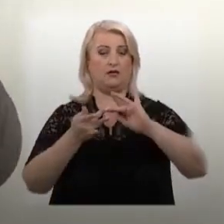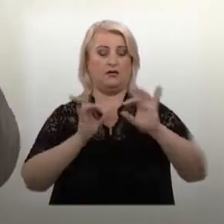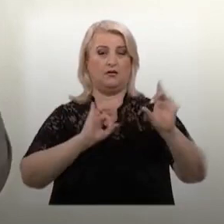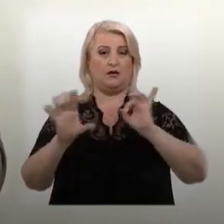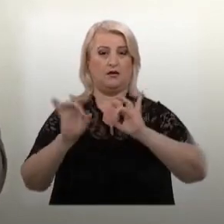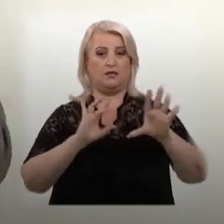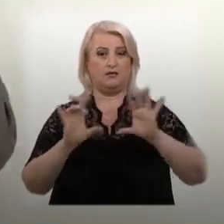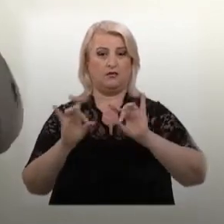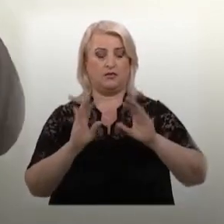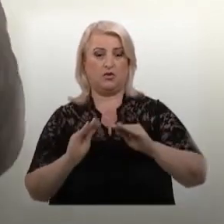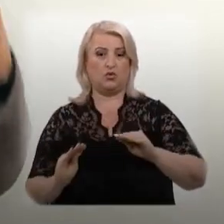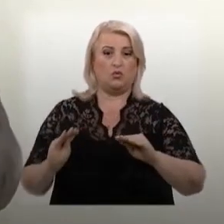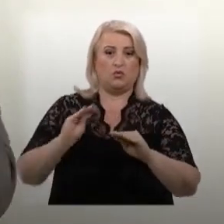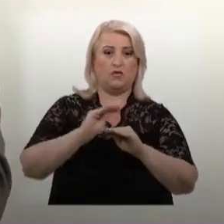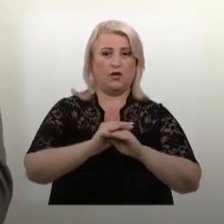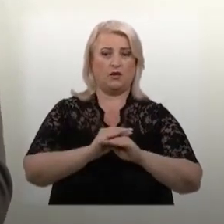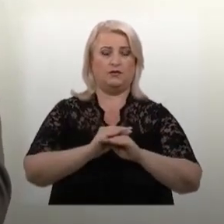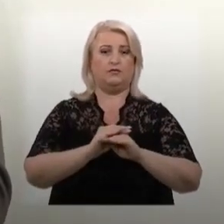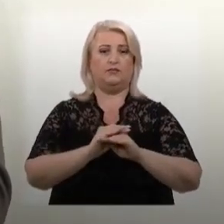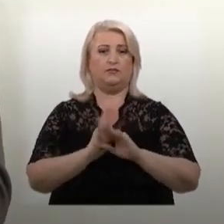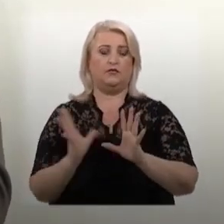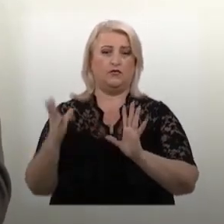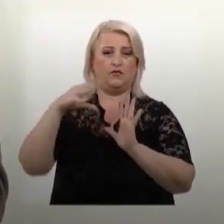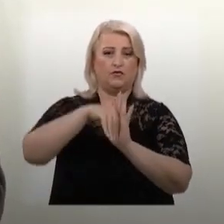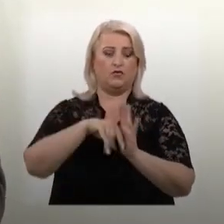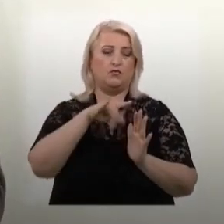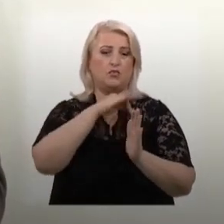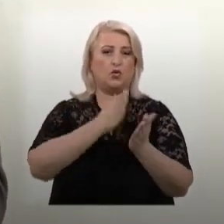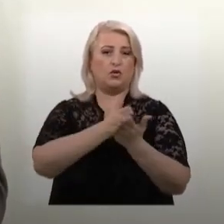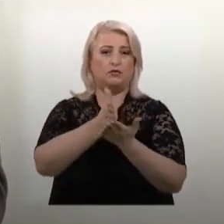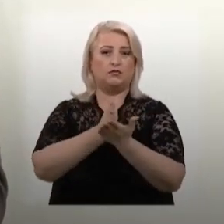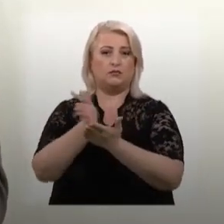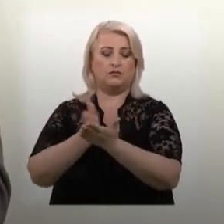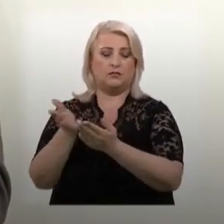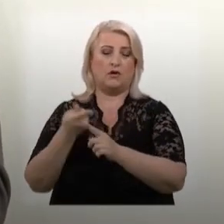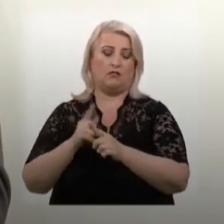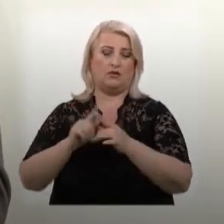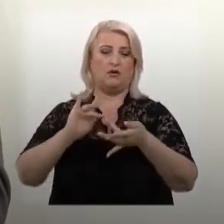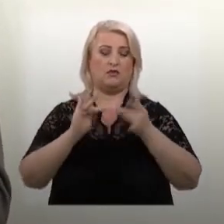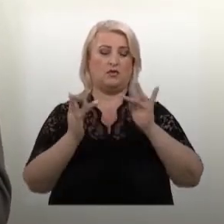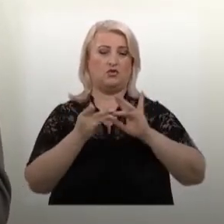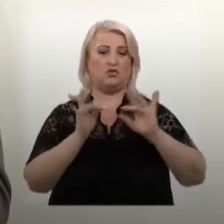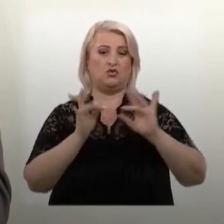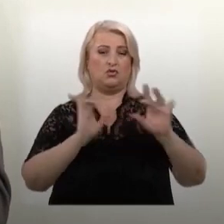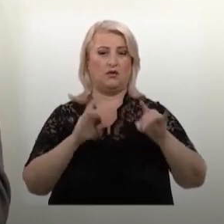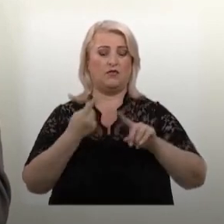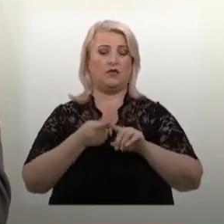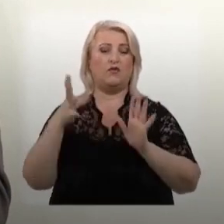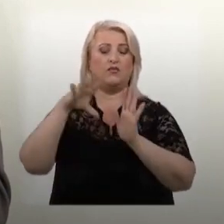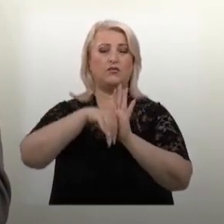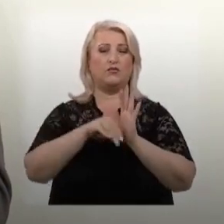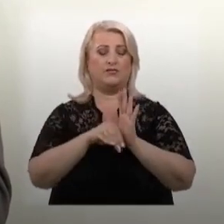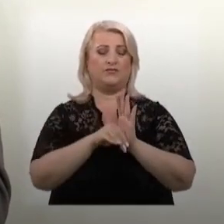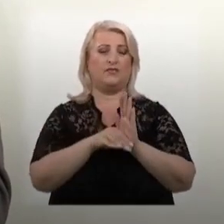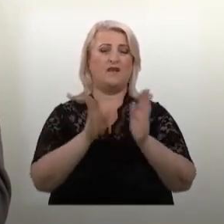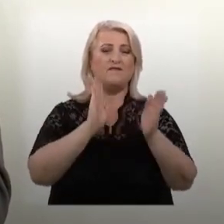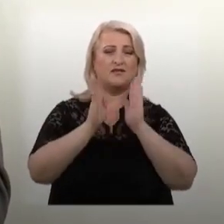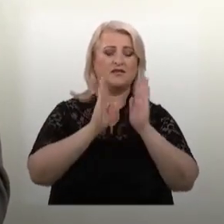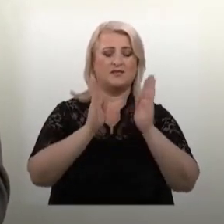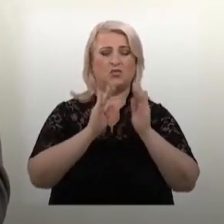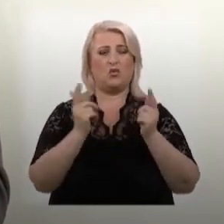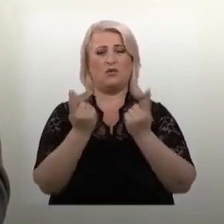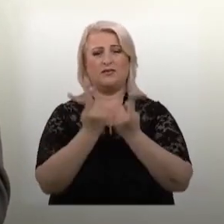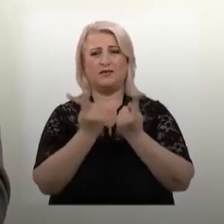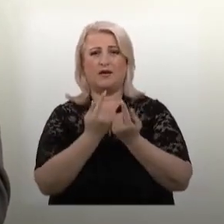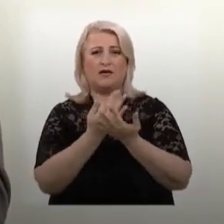cumva cuplează se aude felicitate de canale să nu știu digital marketing în care intră rețele socializare tot ce pe dialog